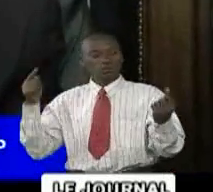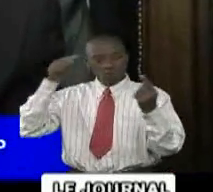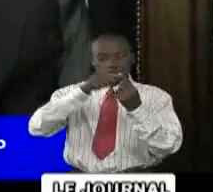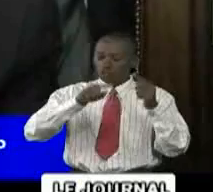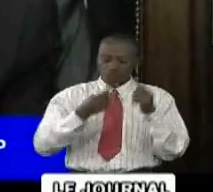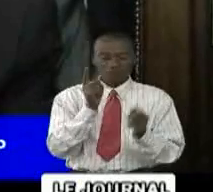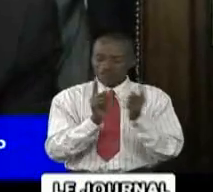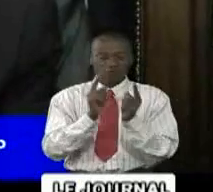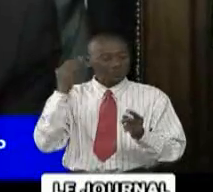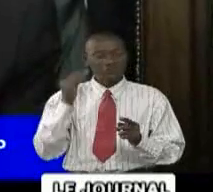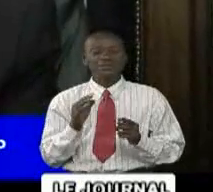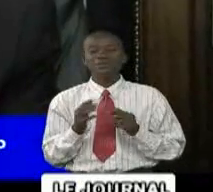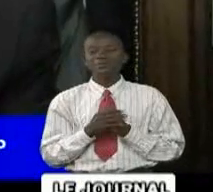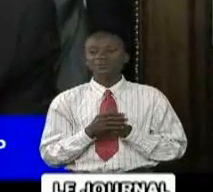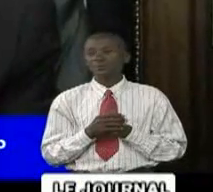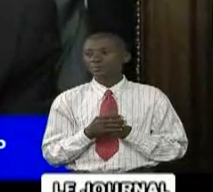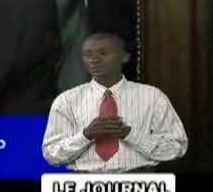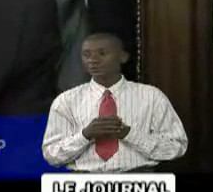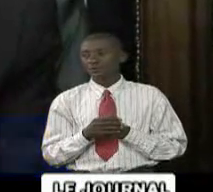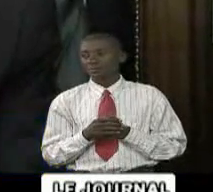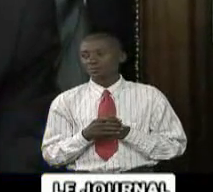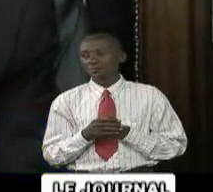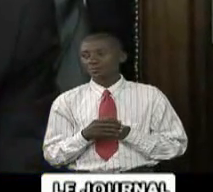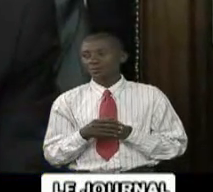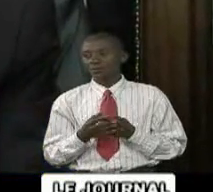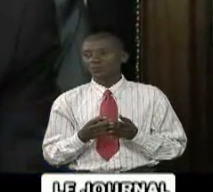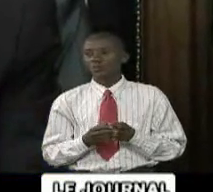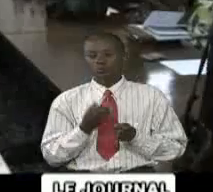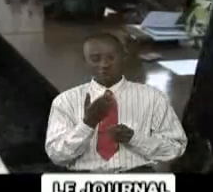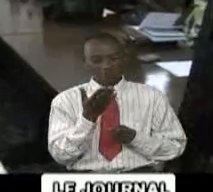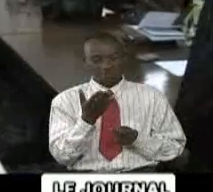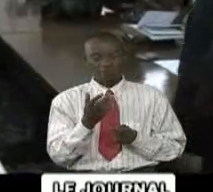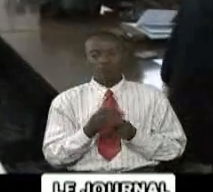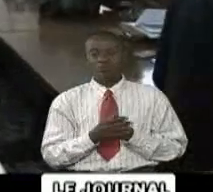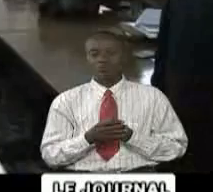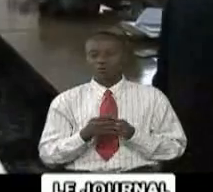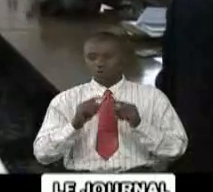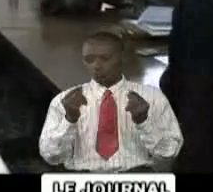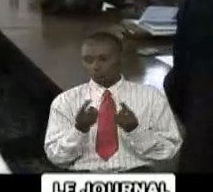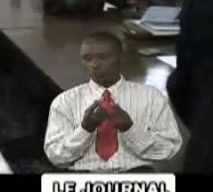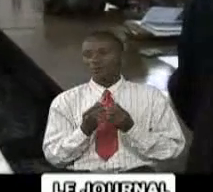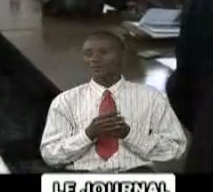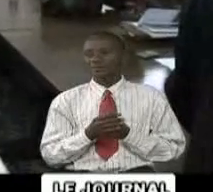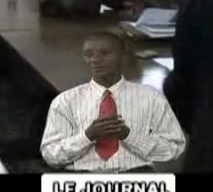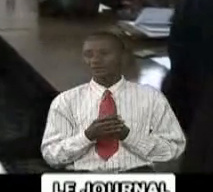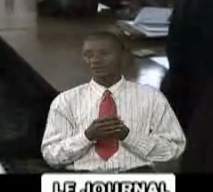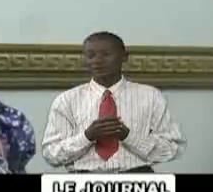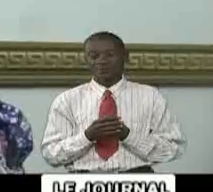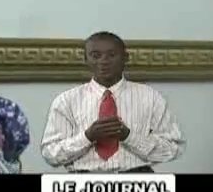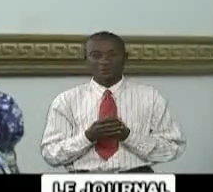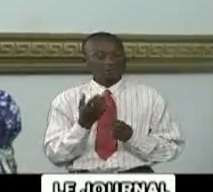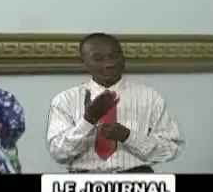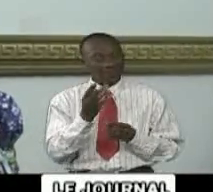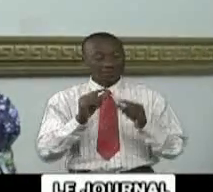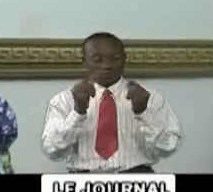que nos amis délégués syndicaux et permanents qui sont avec nous de faire un effort pour que les travailleurs commencent, que